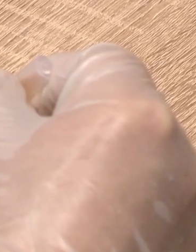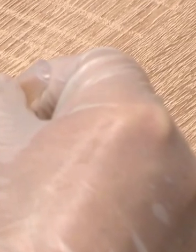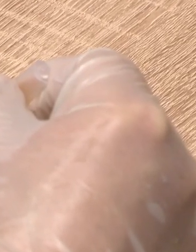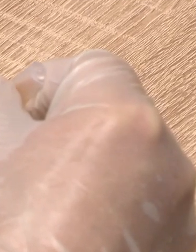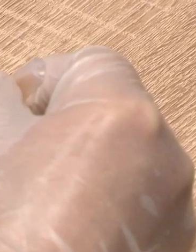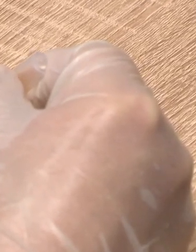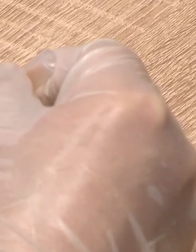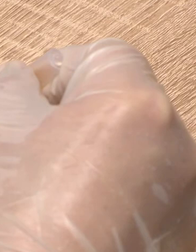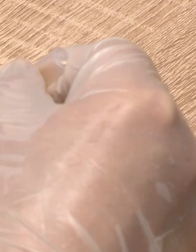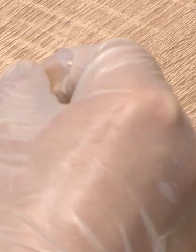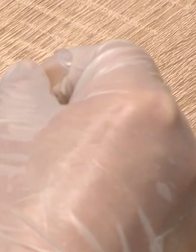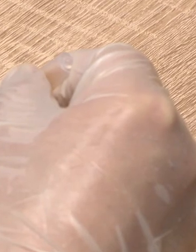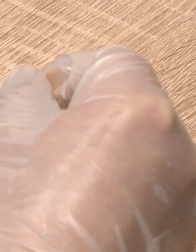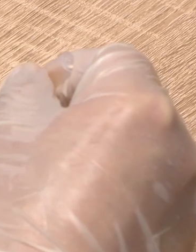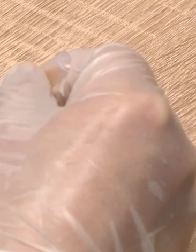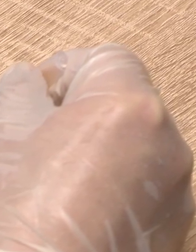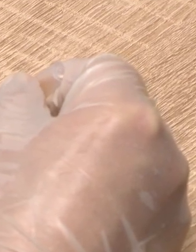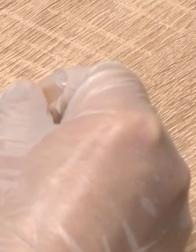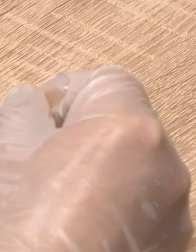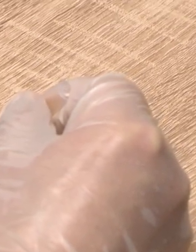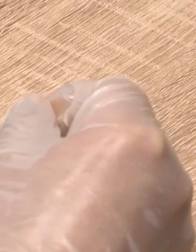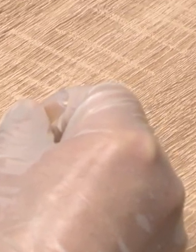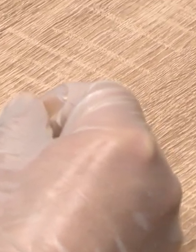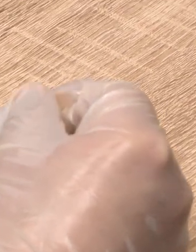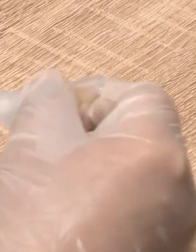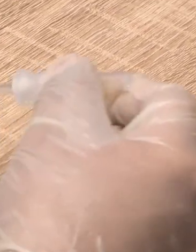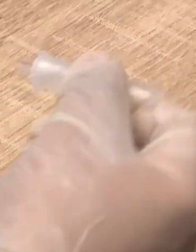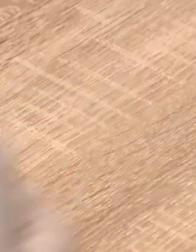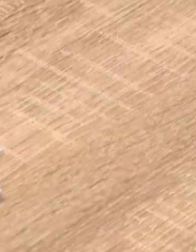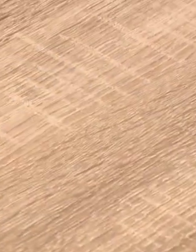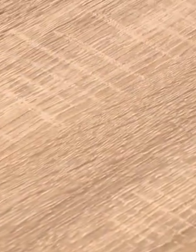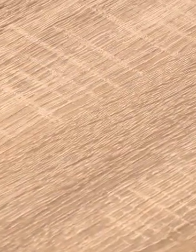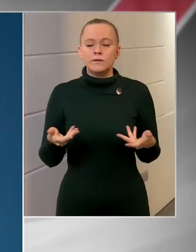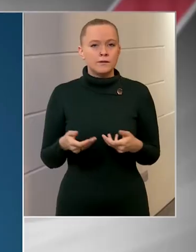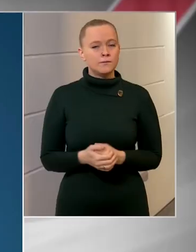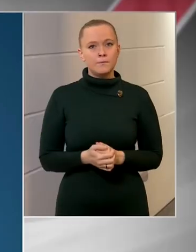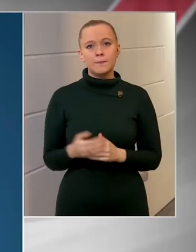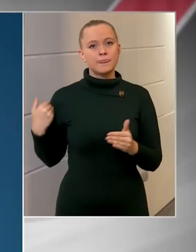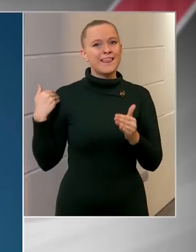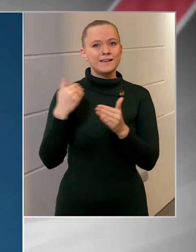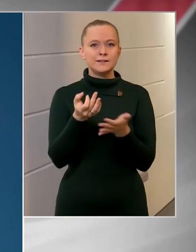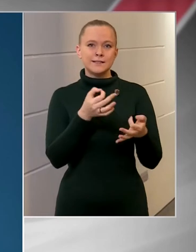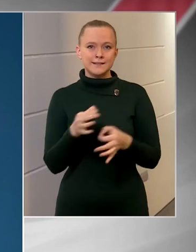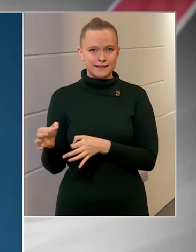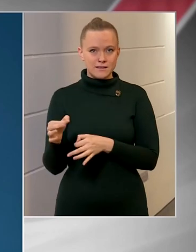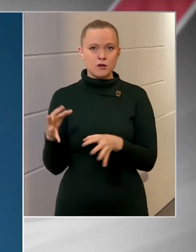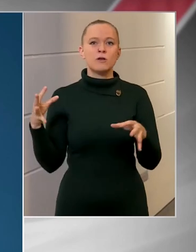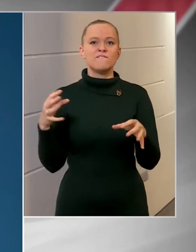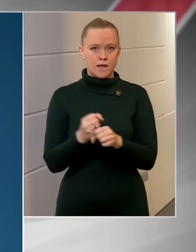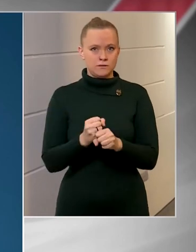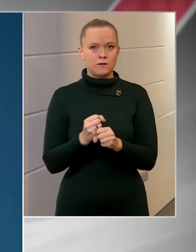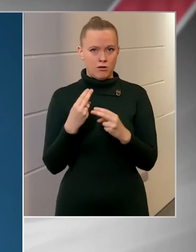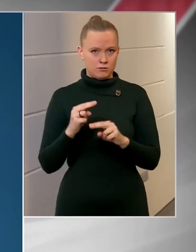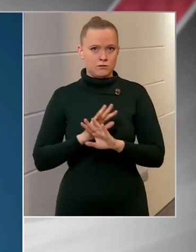egységes számokat mondani. Ezért a kormány úgy döntött, hogy az eddigi intézkedéseket